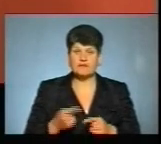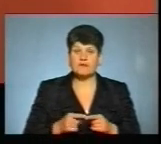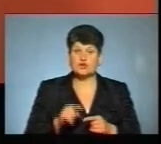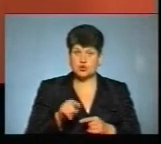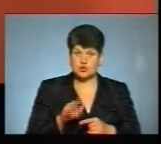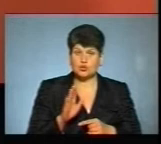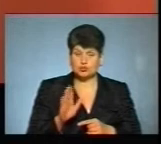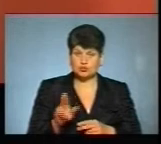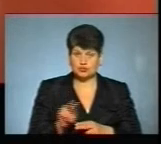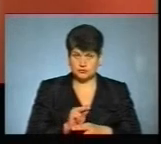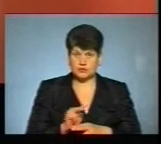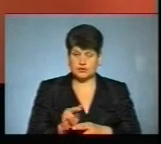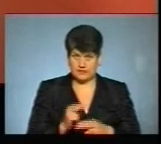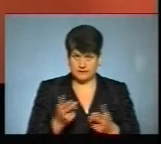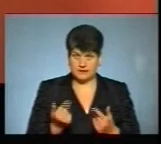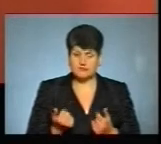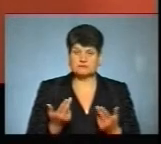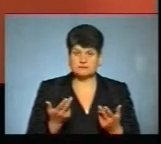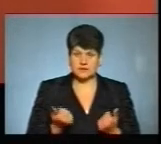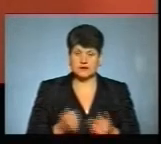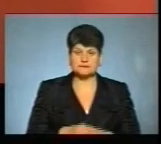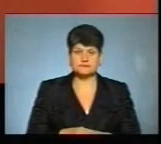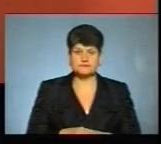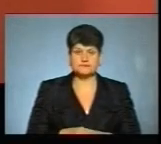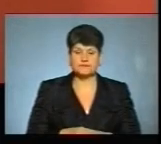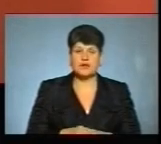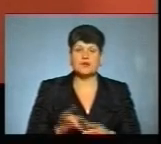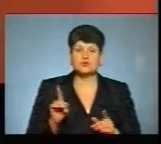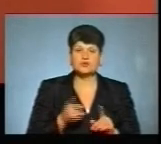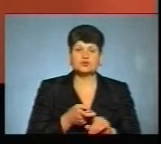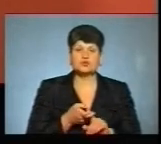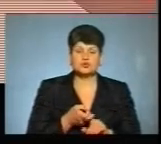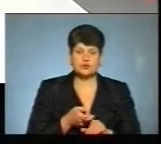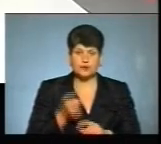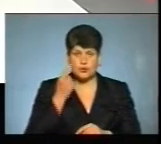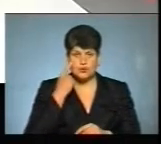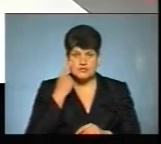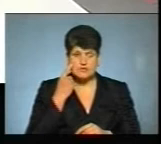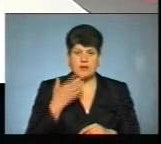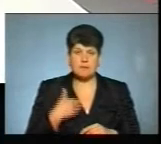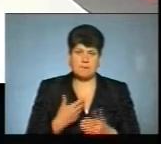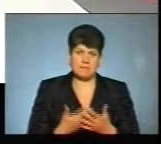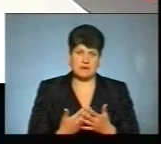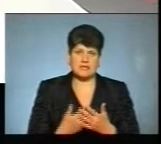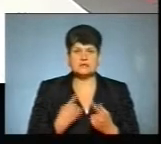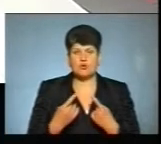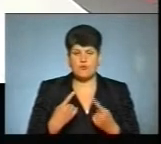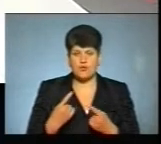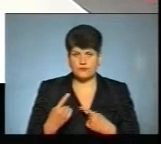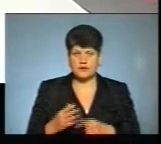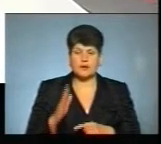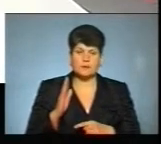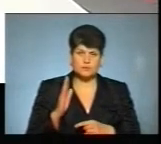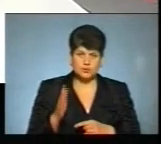будуть і корективи, певні? Так, однозначно. Стосовно оцінювання, ми приблизно поговорили, все-таки